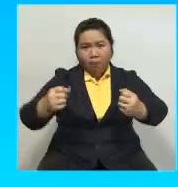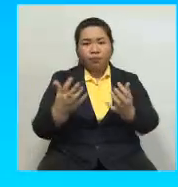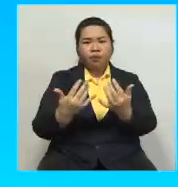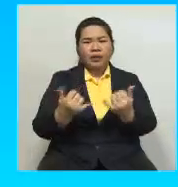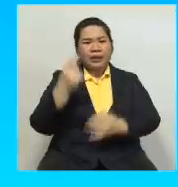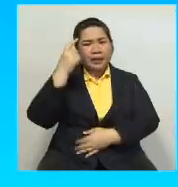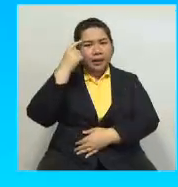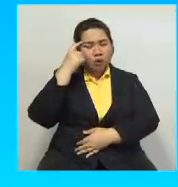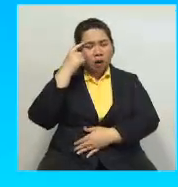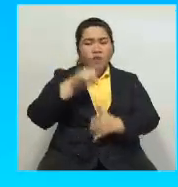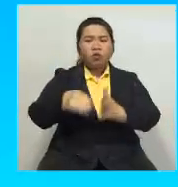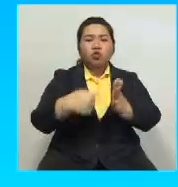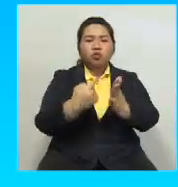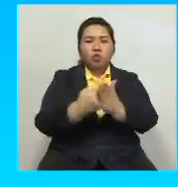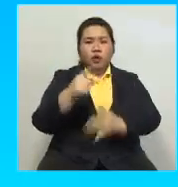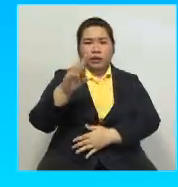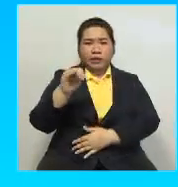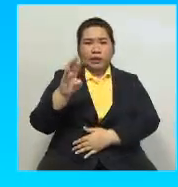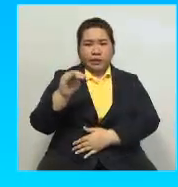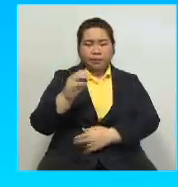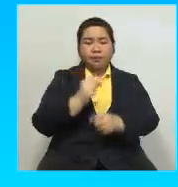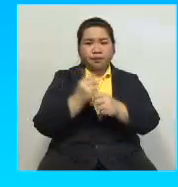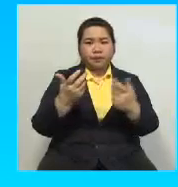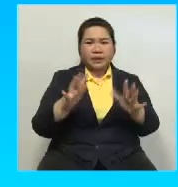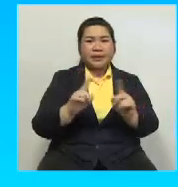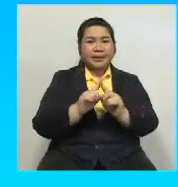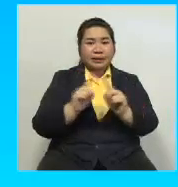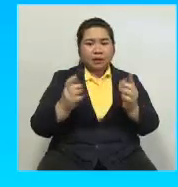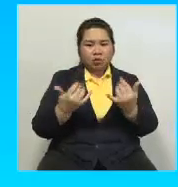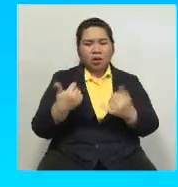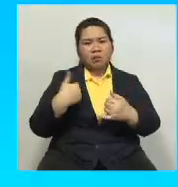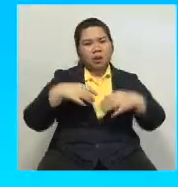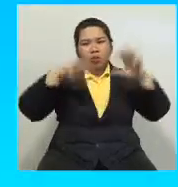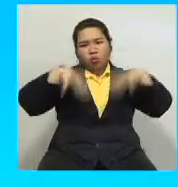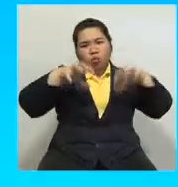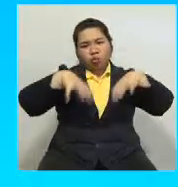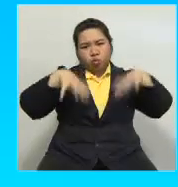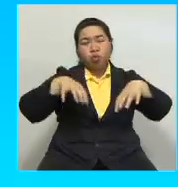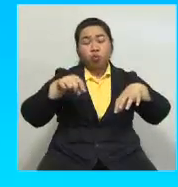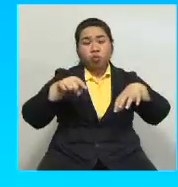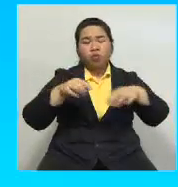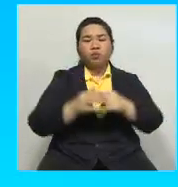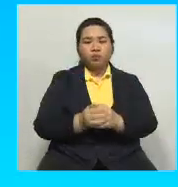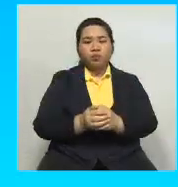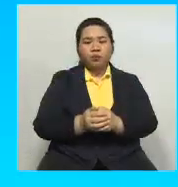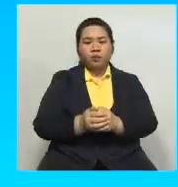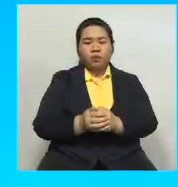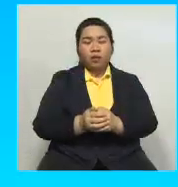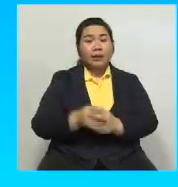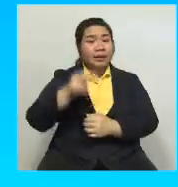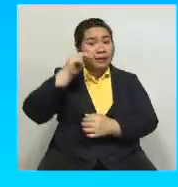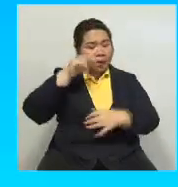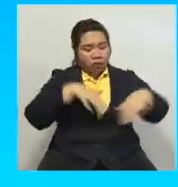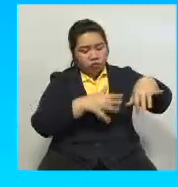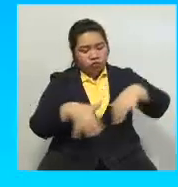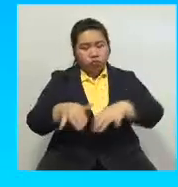การนี้นะคาดว่าไม่เกิน40ชั่วโมงจะแล้วเสร็จค่ะแต่ที่สำคัญก็คือตอนนี้เนี่ยยังมีฝนตกในพื้นที่อยู่สำหรับลำน้ำยางนะคะ